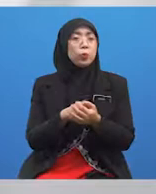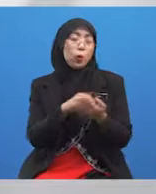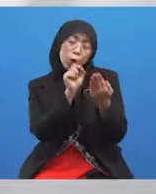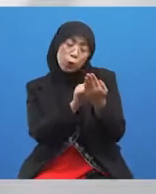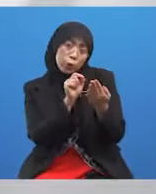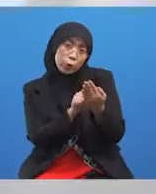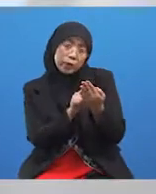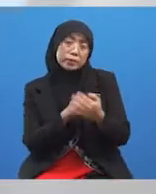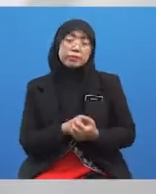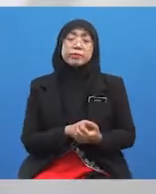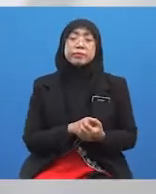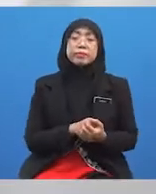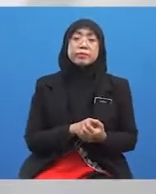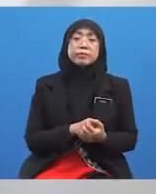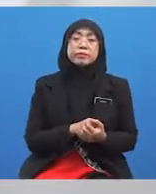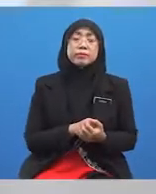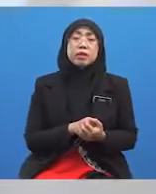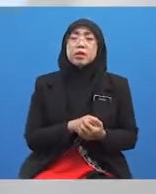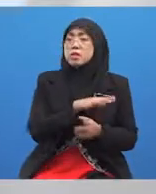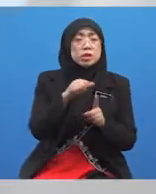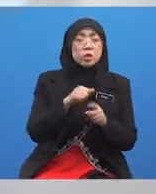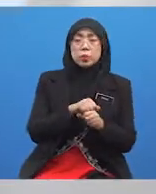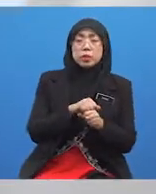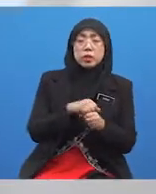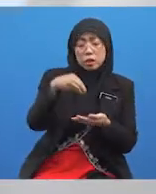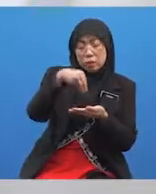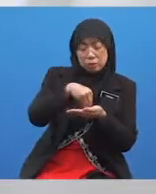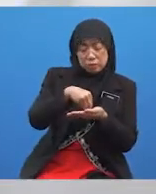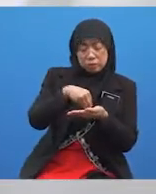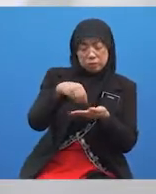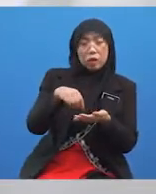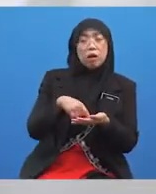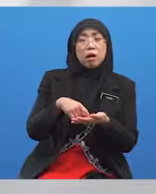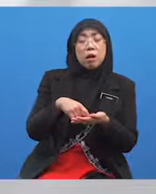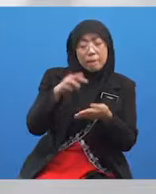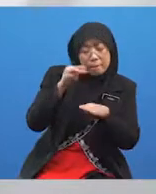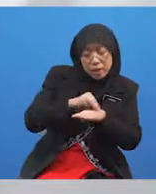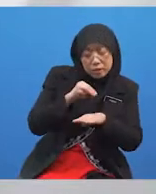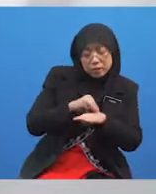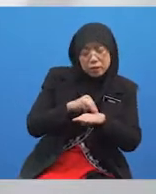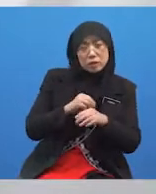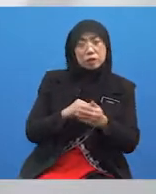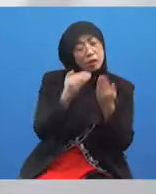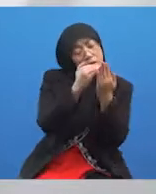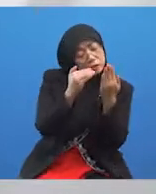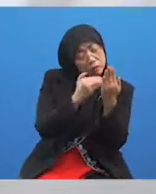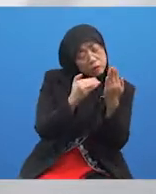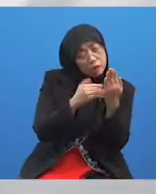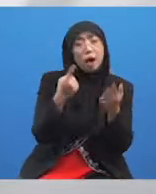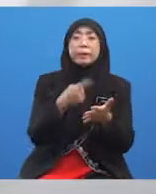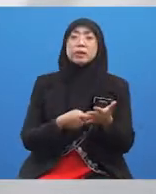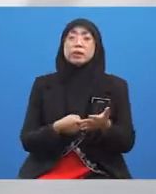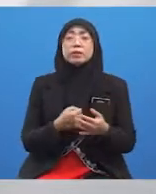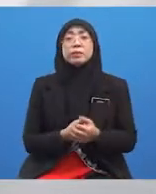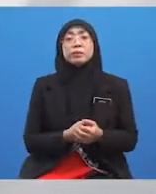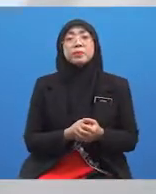bahan, kuantiti yang dikenali, tempoh waranti, jangkaan masa, penerimaan dan syarat pemulangan. Akhirnya,